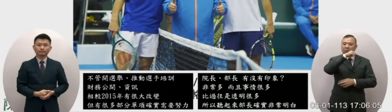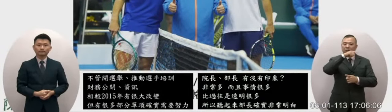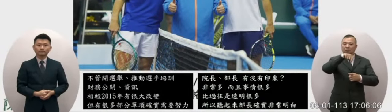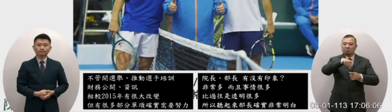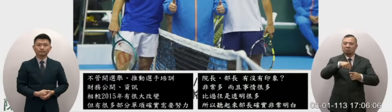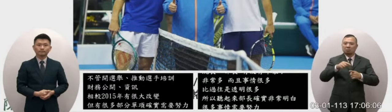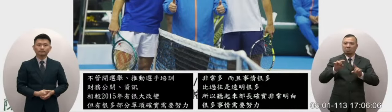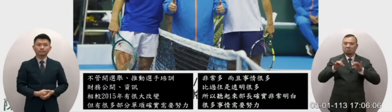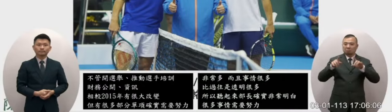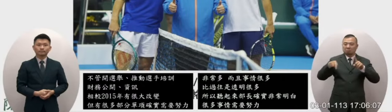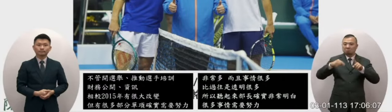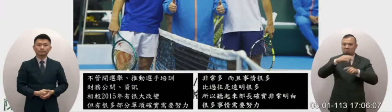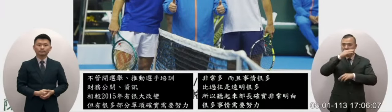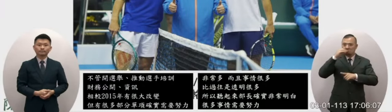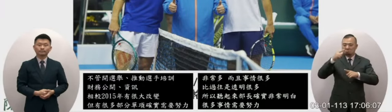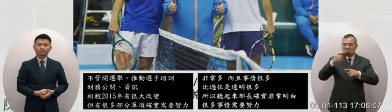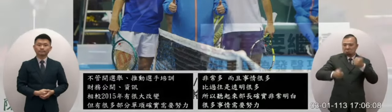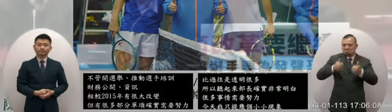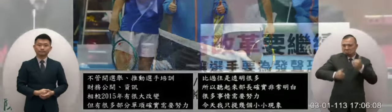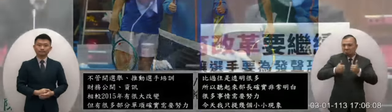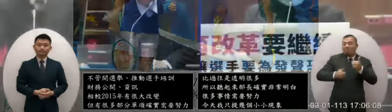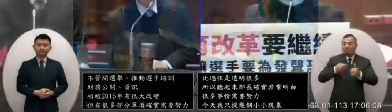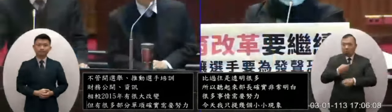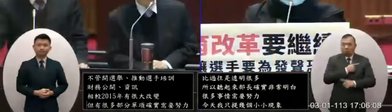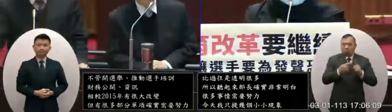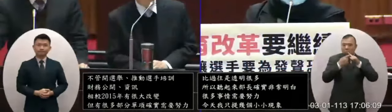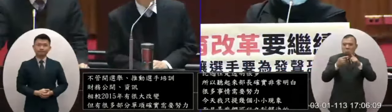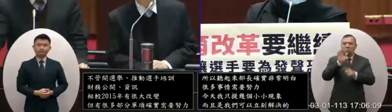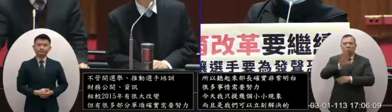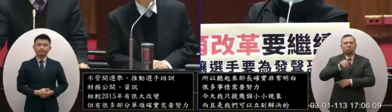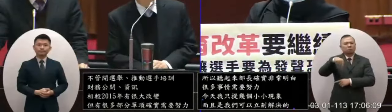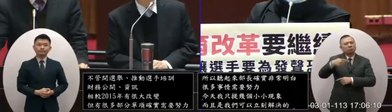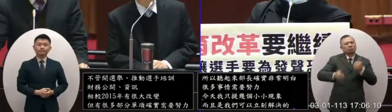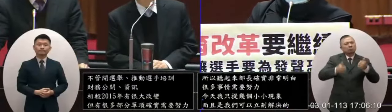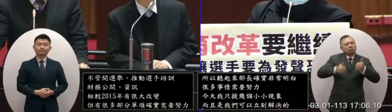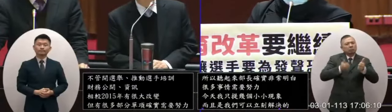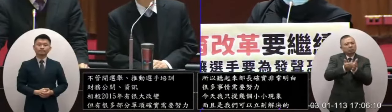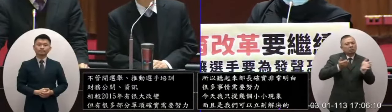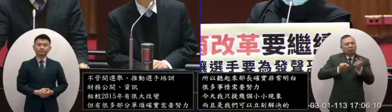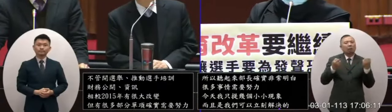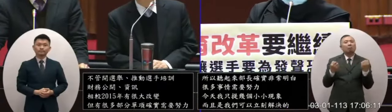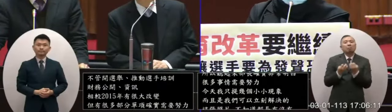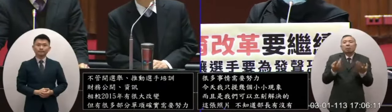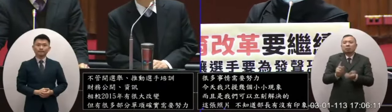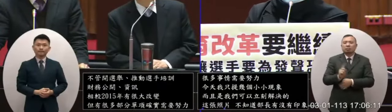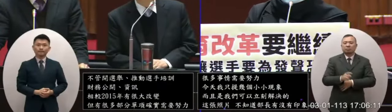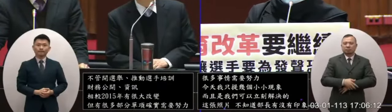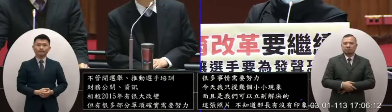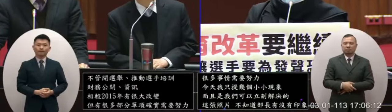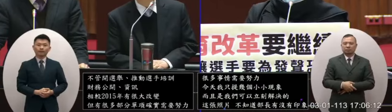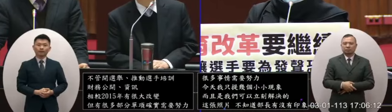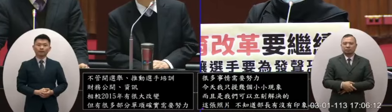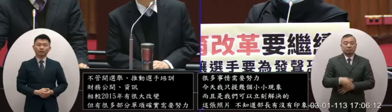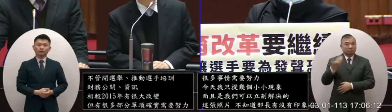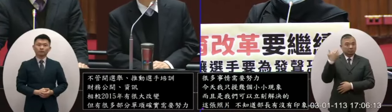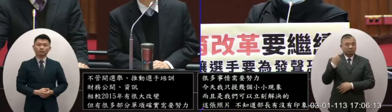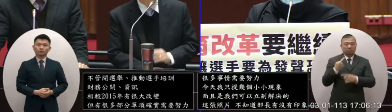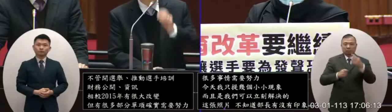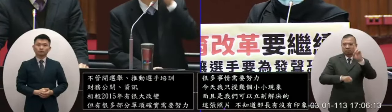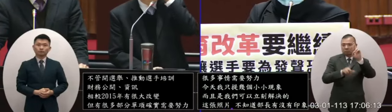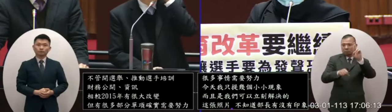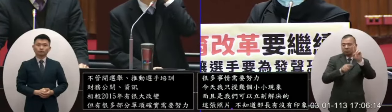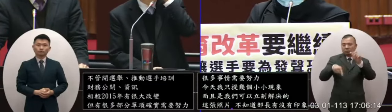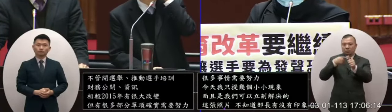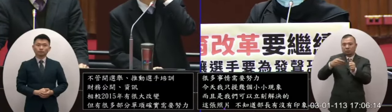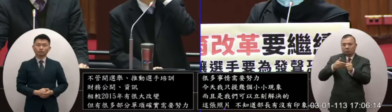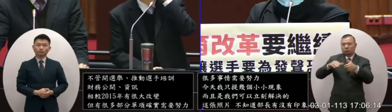我也到现场去看了，我必须要说，但是在这个比赛前呢，出了一些事情。其实当时我们在12月的时候，我们在教育文化委